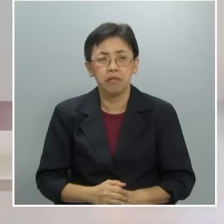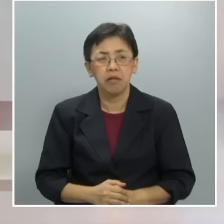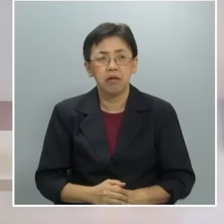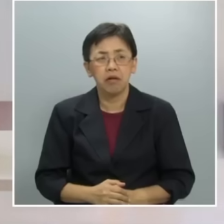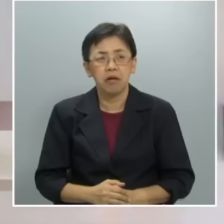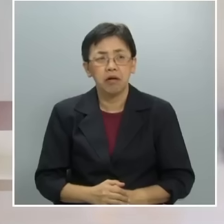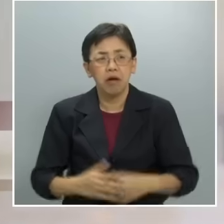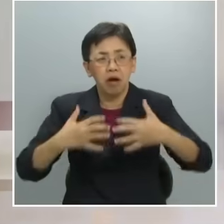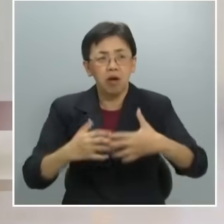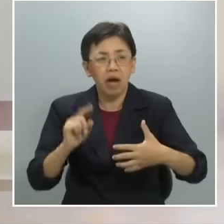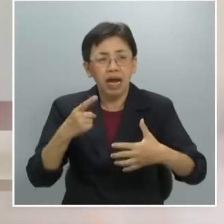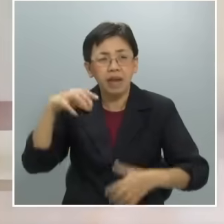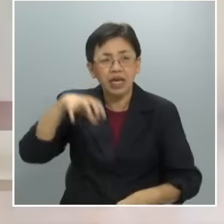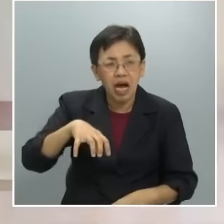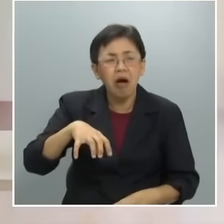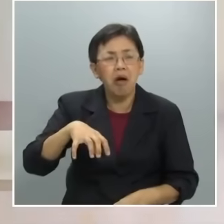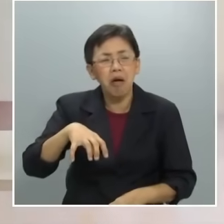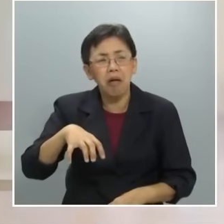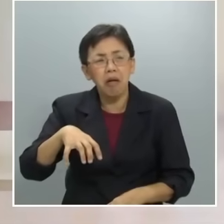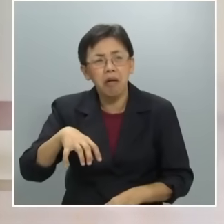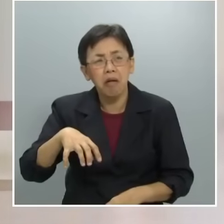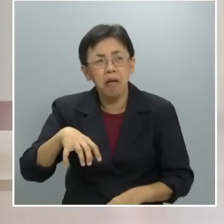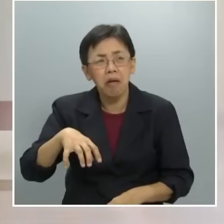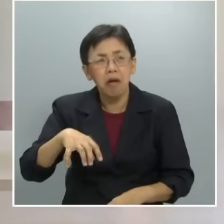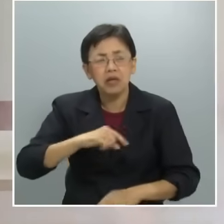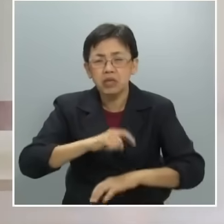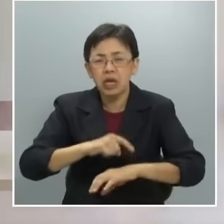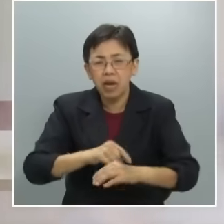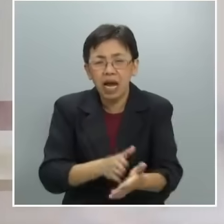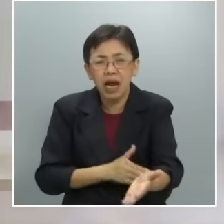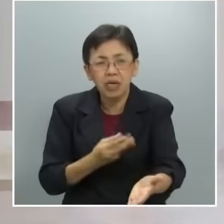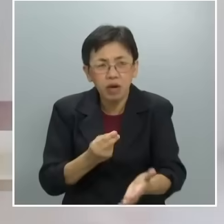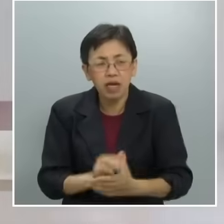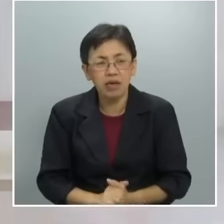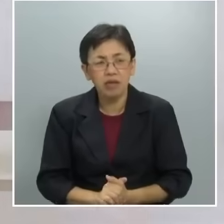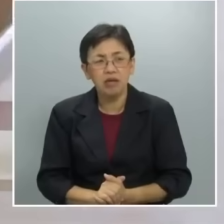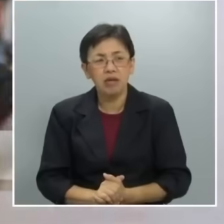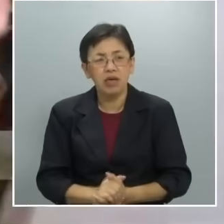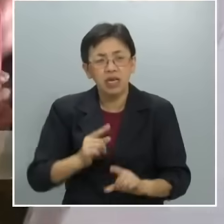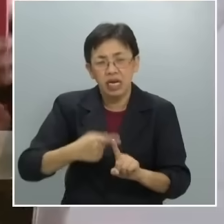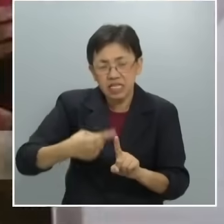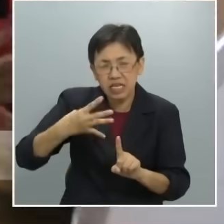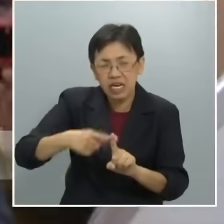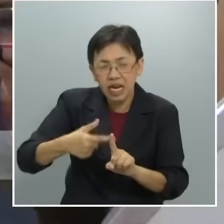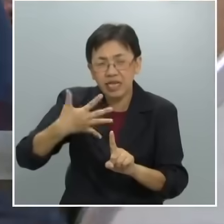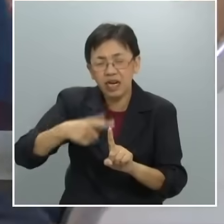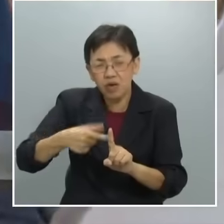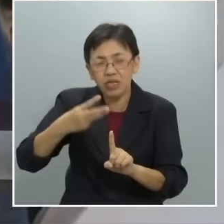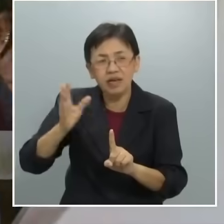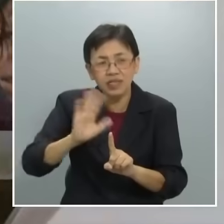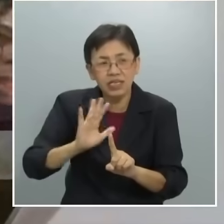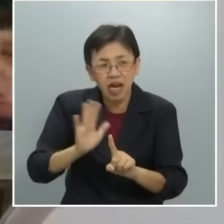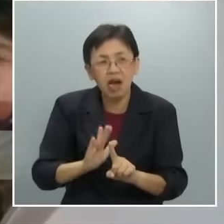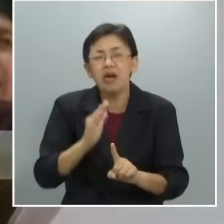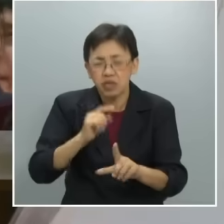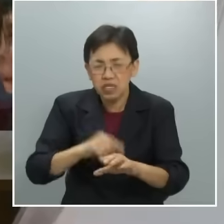างโรงงานใหม่โรงงานนึงเนี่ยมันใช้เวลานานเท่าไหร่ใช่ไหมมันไม่ใช่4-5 เดือน 6 เดือนนะใช่ไหมมันใช้เวลาเป็นปี